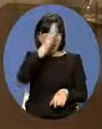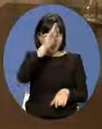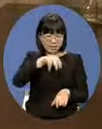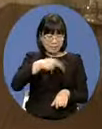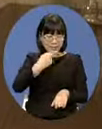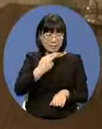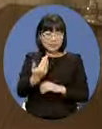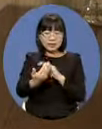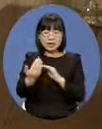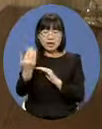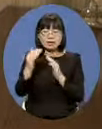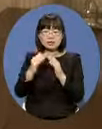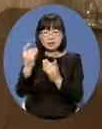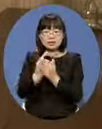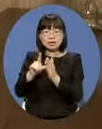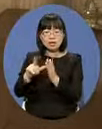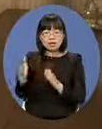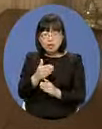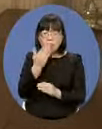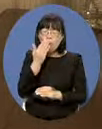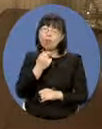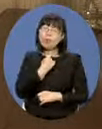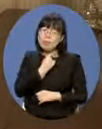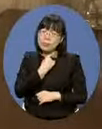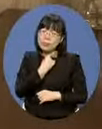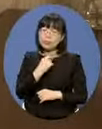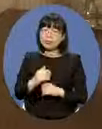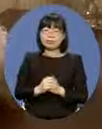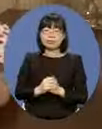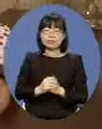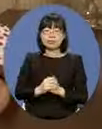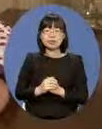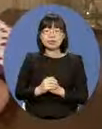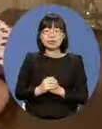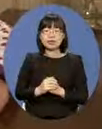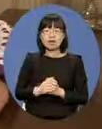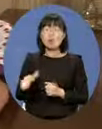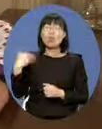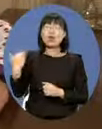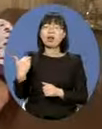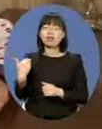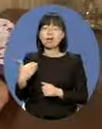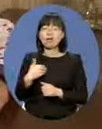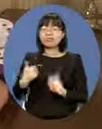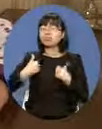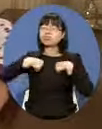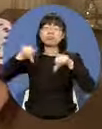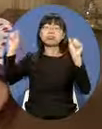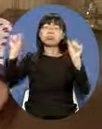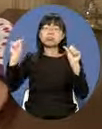아까 집에 올 때부터 먹고 싶었단 말이야. 아, 몰라.